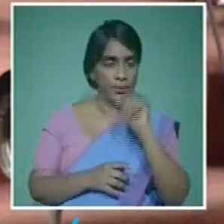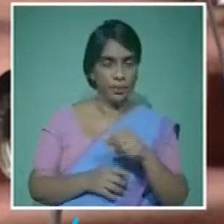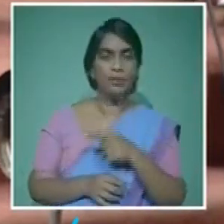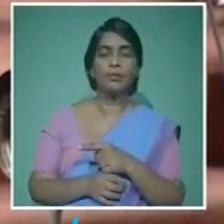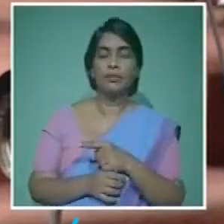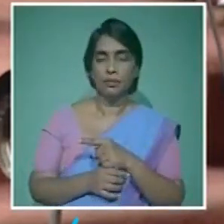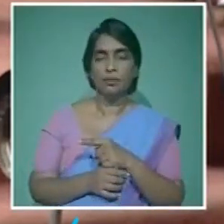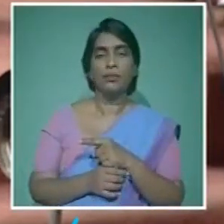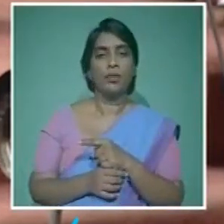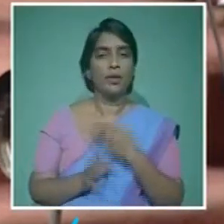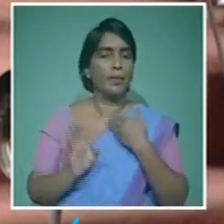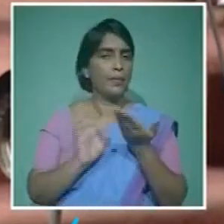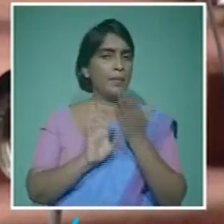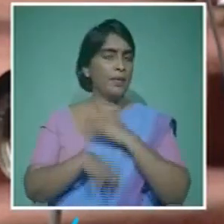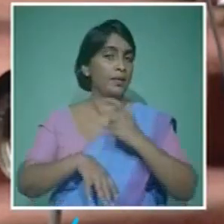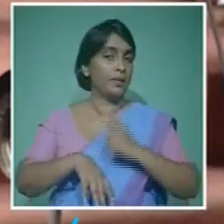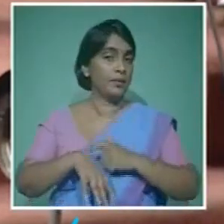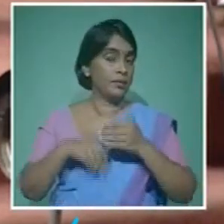கடந்த காலங்களிலே